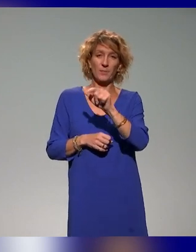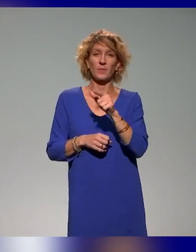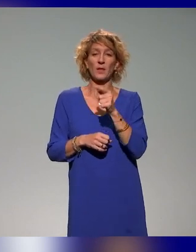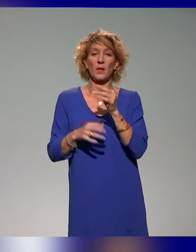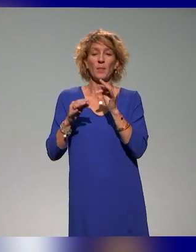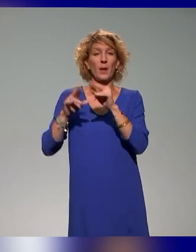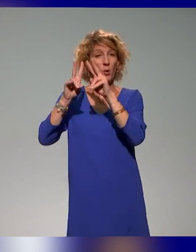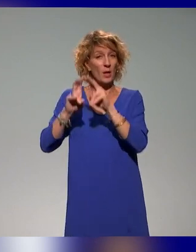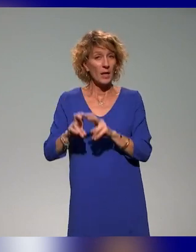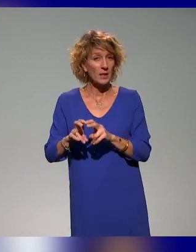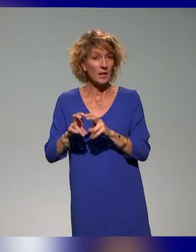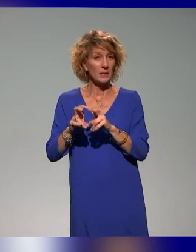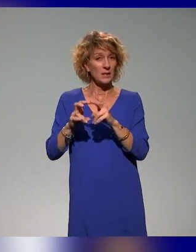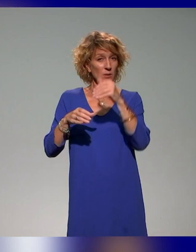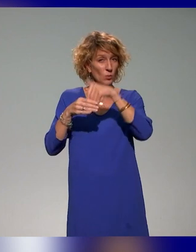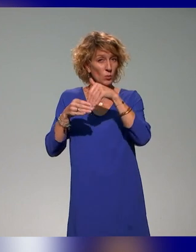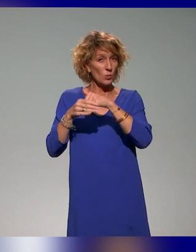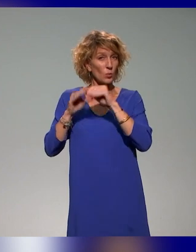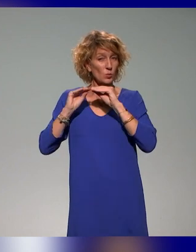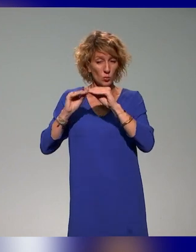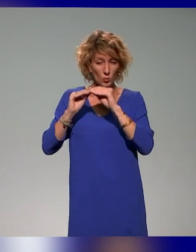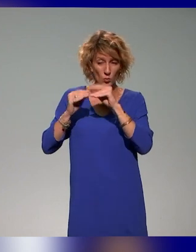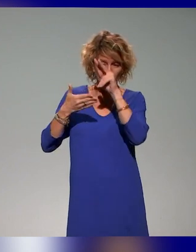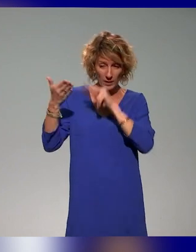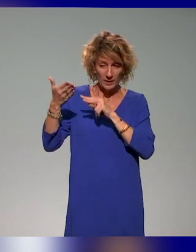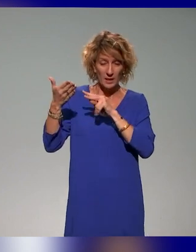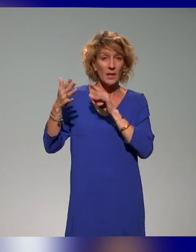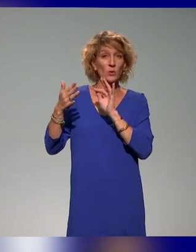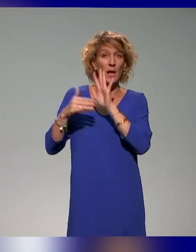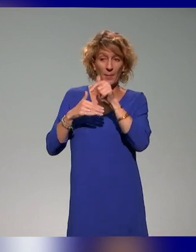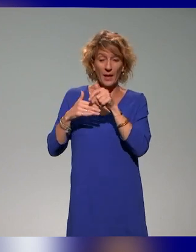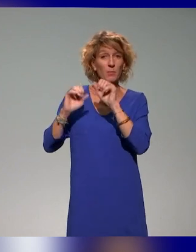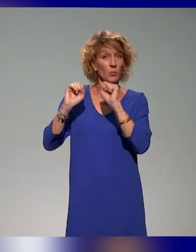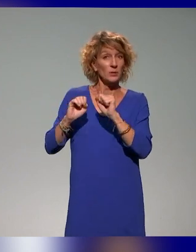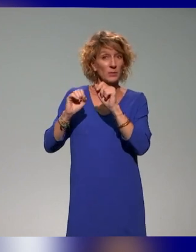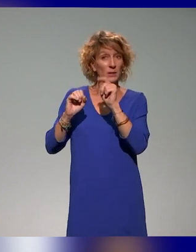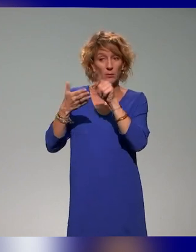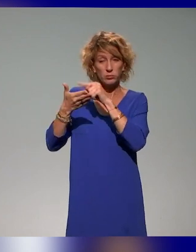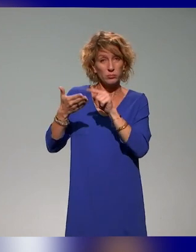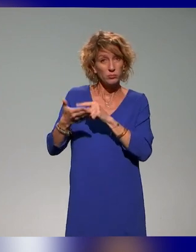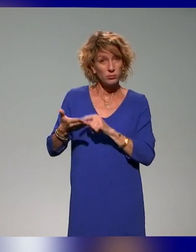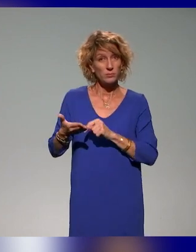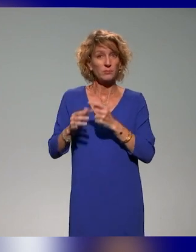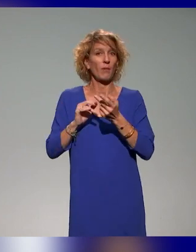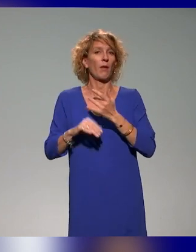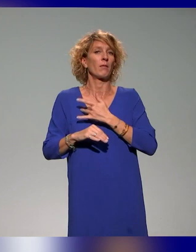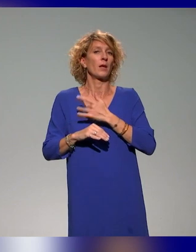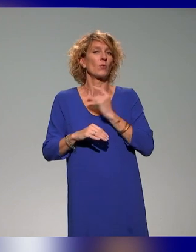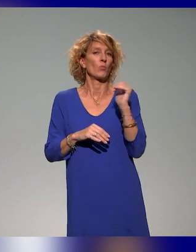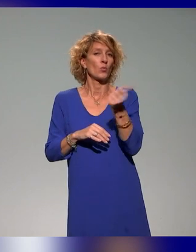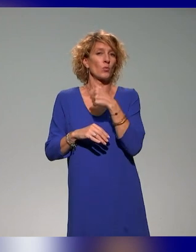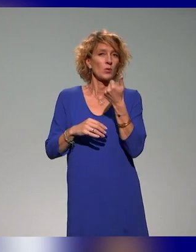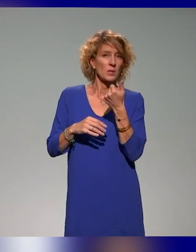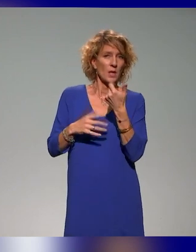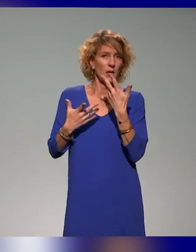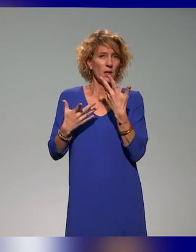contenu de cours pour voir s'il est accessible et comment le corriger. Ça, c'est vraiment important pour que les contributeurs puissent déjà voir